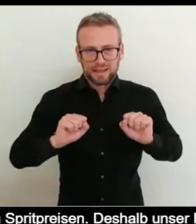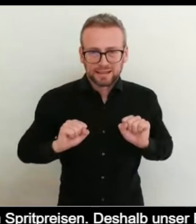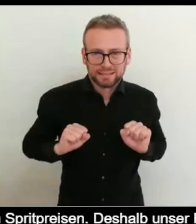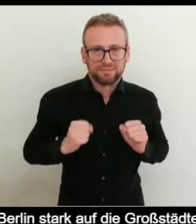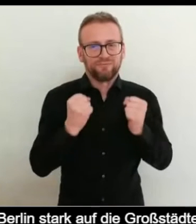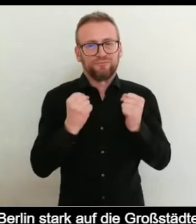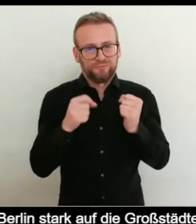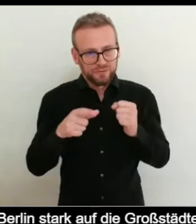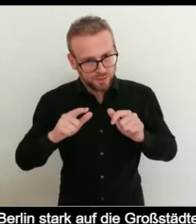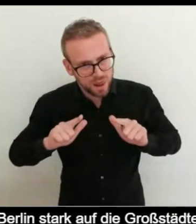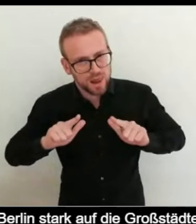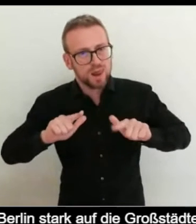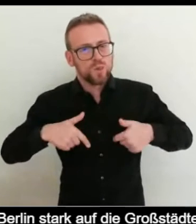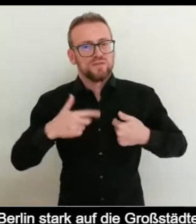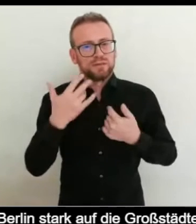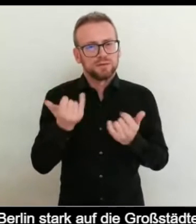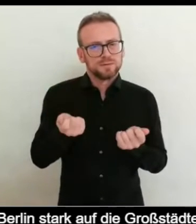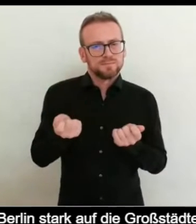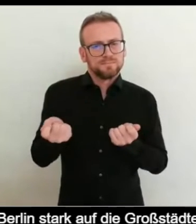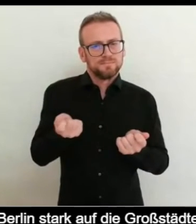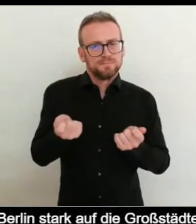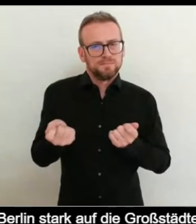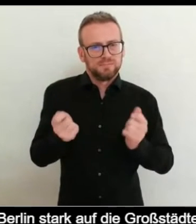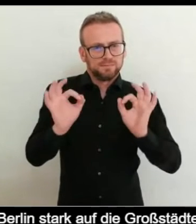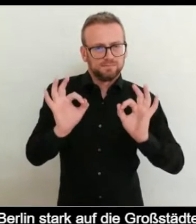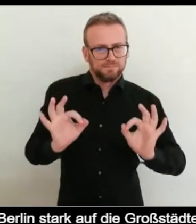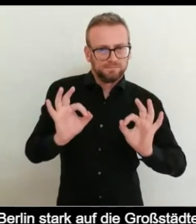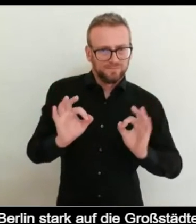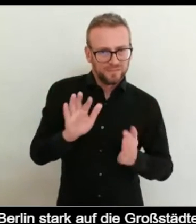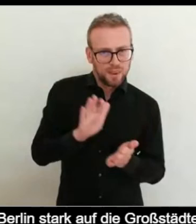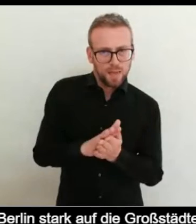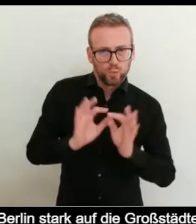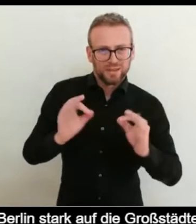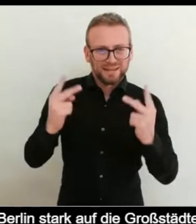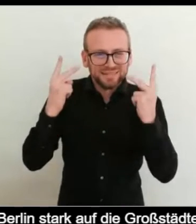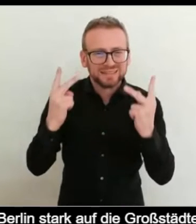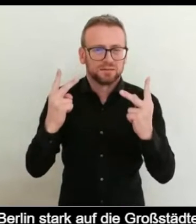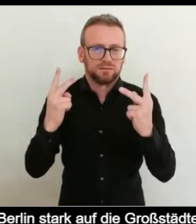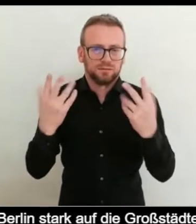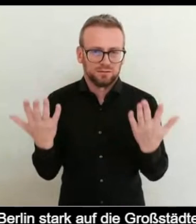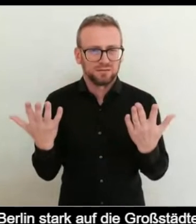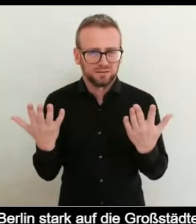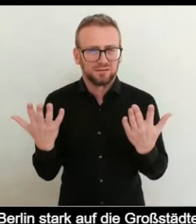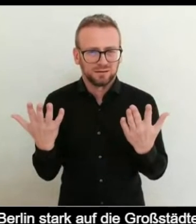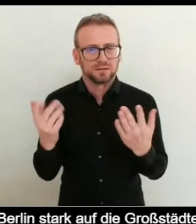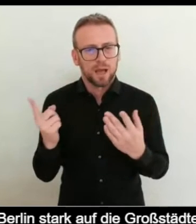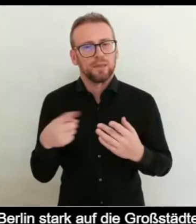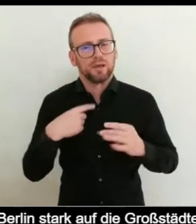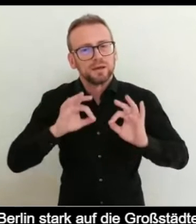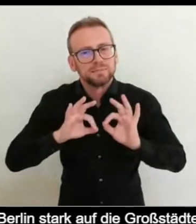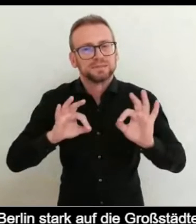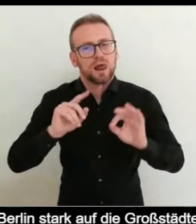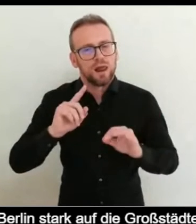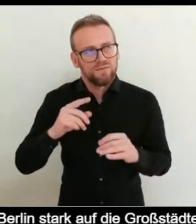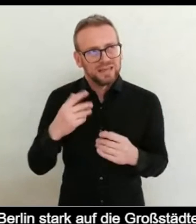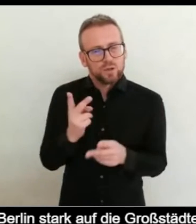Dabei die Menschen mitzunehmen, Klimaschützen, Industrieland bleiben mit guten Arbeitsplätzen und sozialer Sicherheit. Akzeptanz und Ausgleich